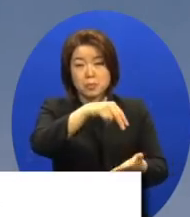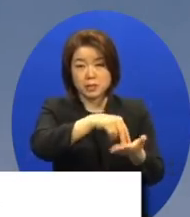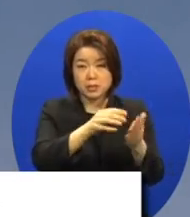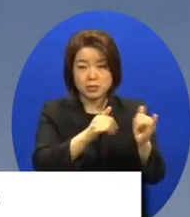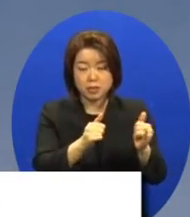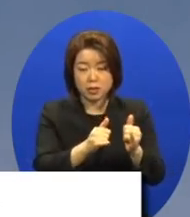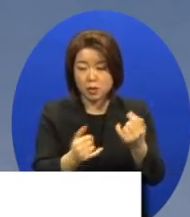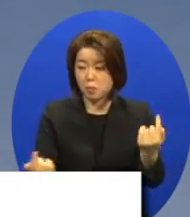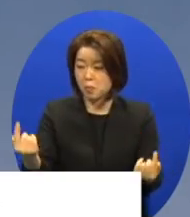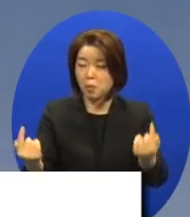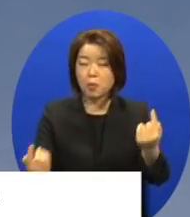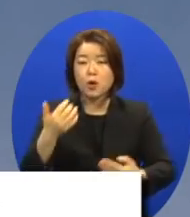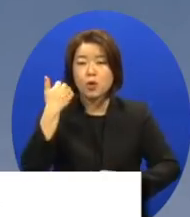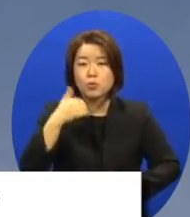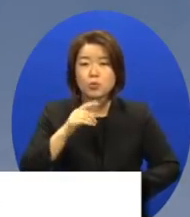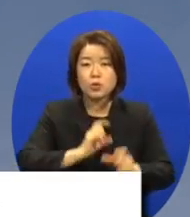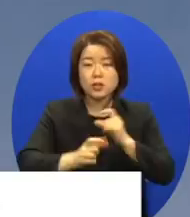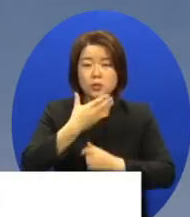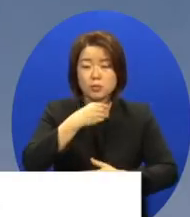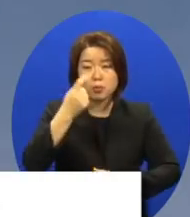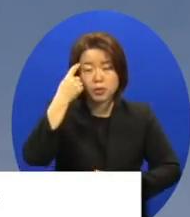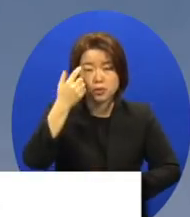복이 있다고 하겠습니까